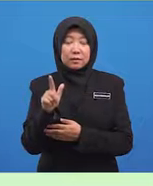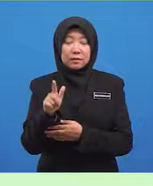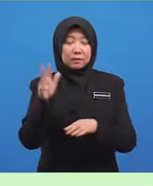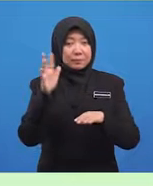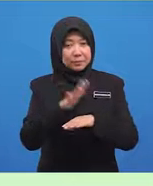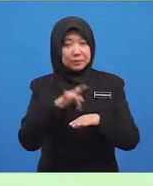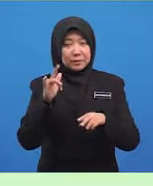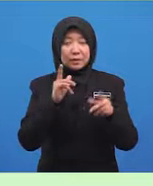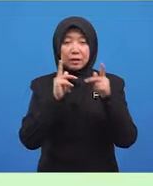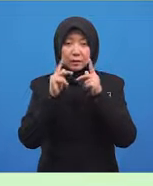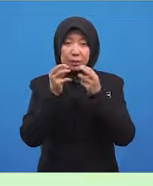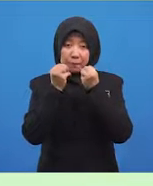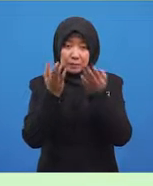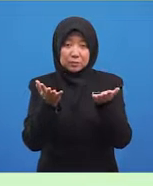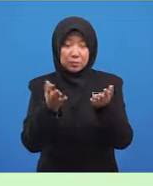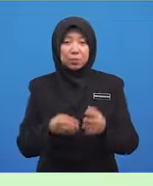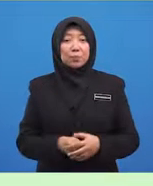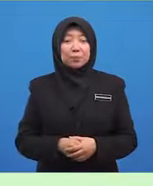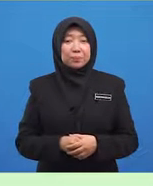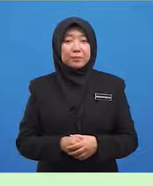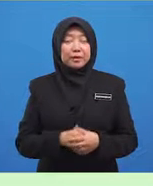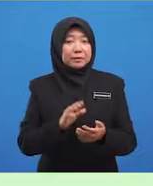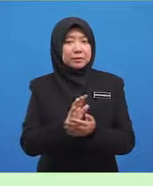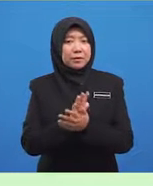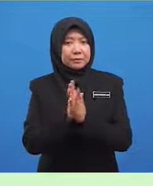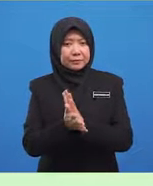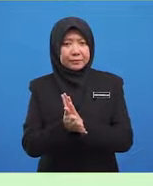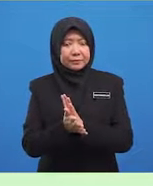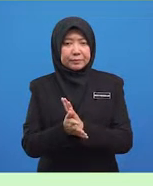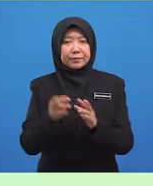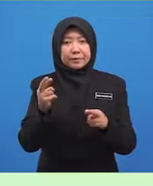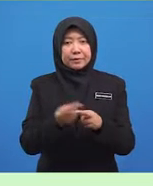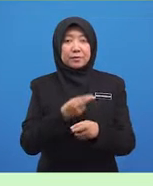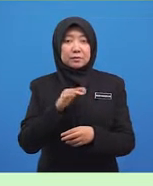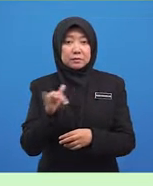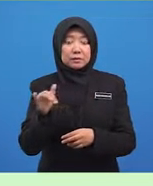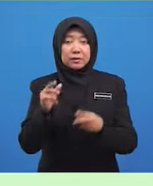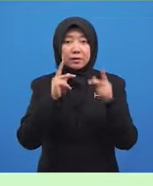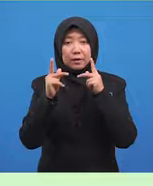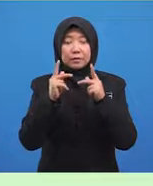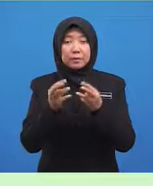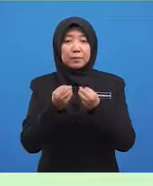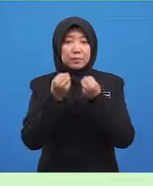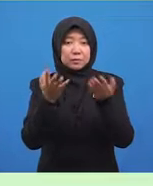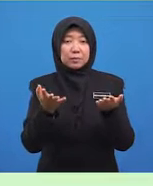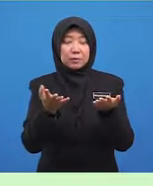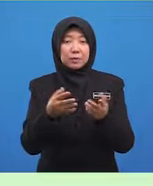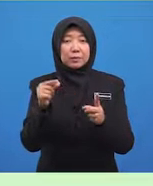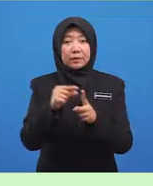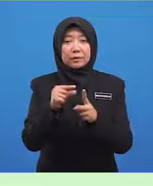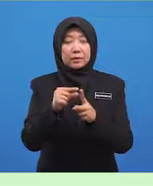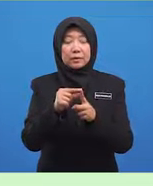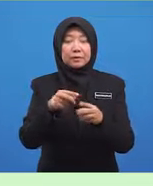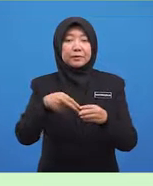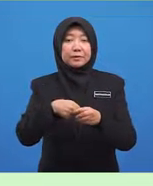dinamakan sebagai kata majmuk. Jadi, secara ringkasnya, kata majmuk ialah perkataan